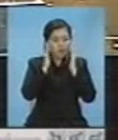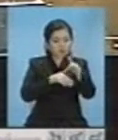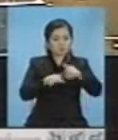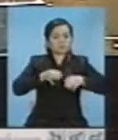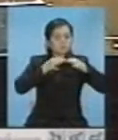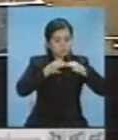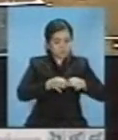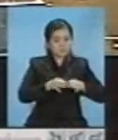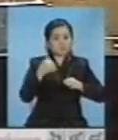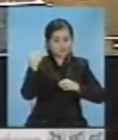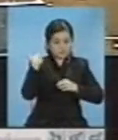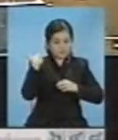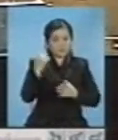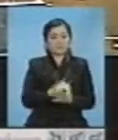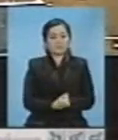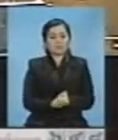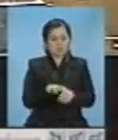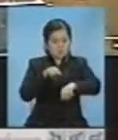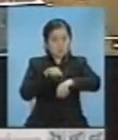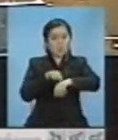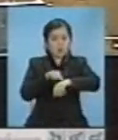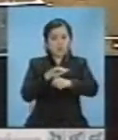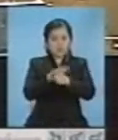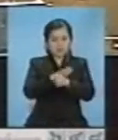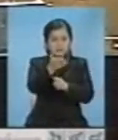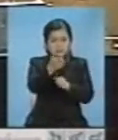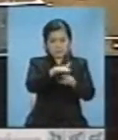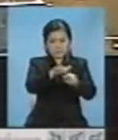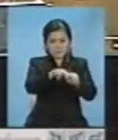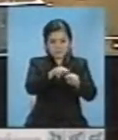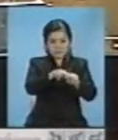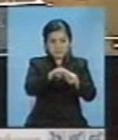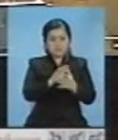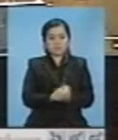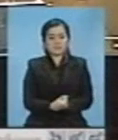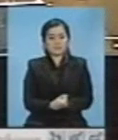ฮะก็พอสมควรท่านสุนัยฮะ